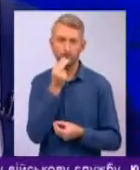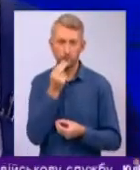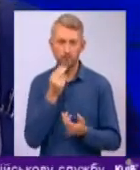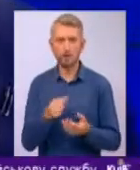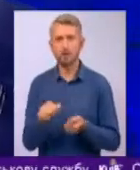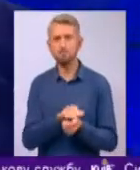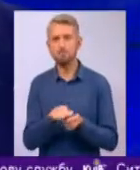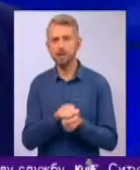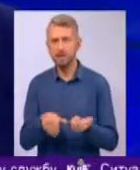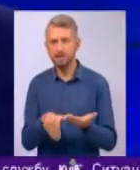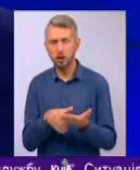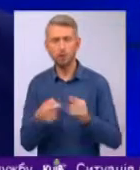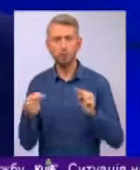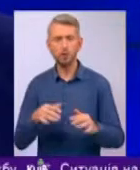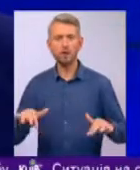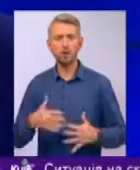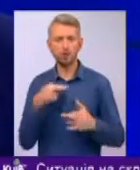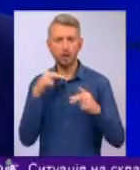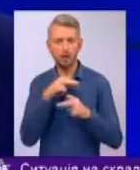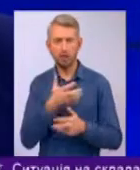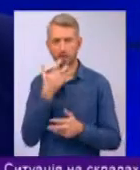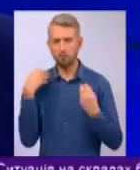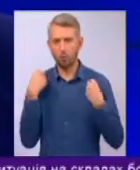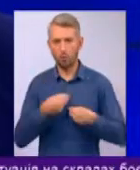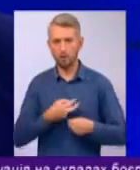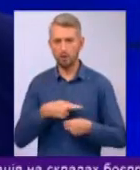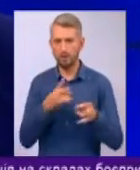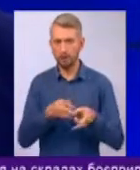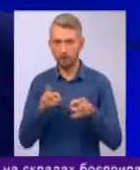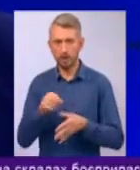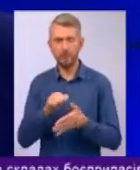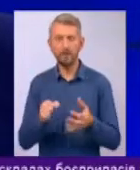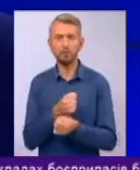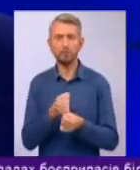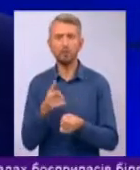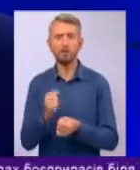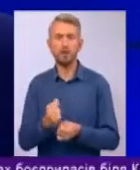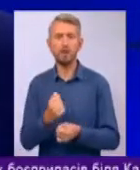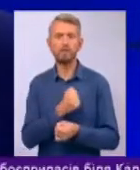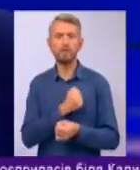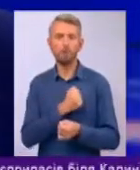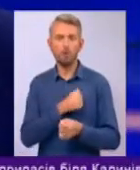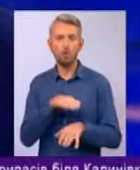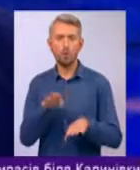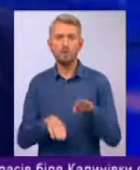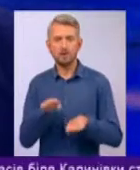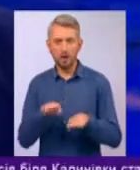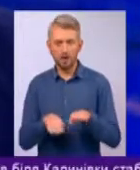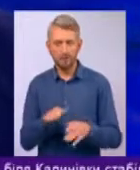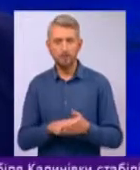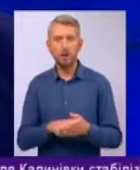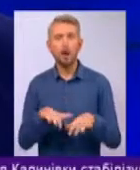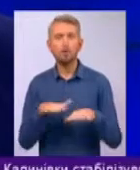мийних засобів, протизастудних ліків і теплого одягу для постраждалих від вибухів на військовому складу у Калинівці. Пункти